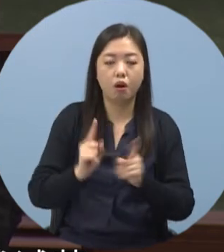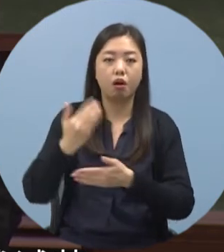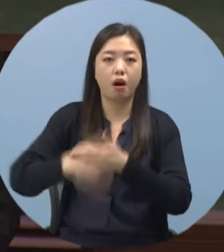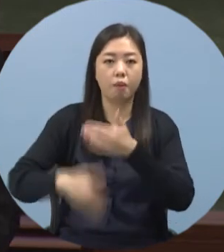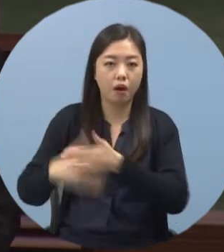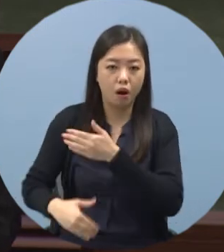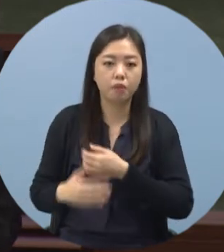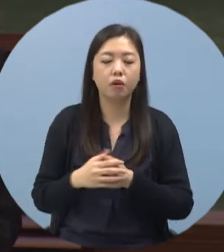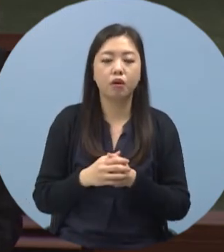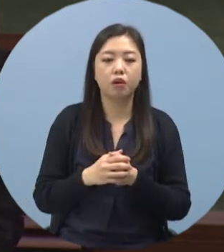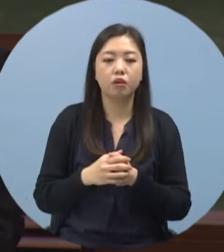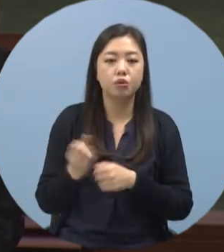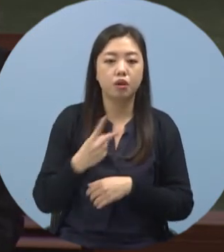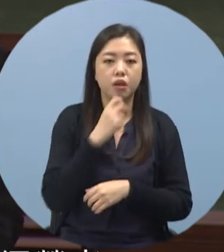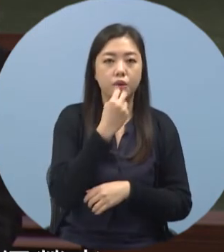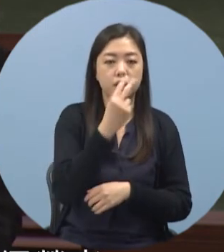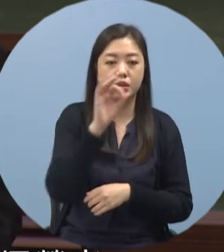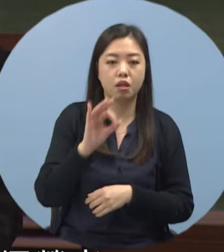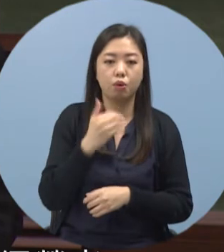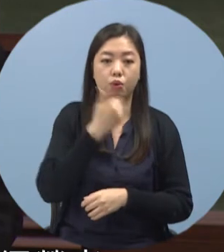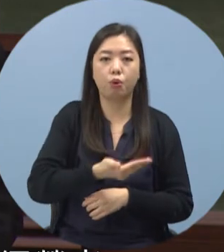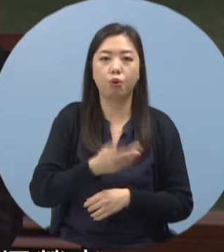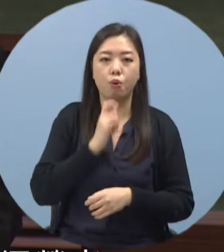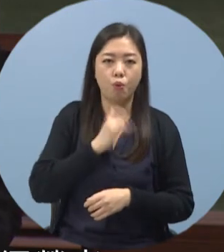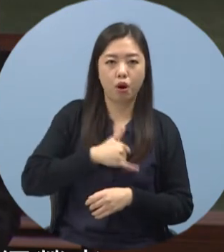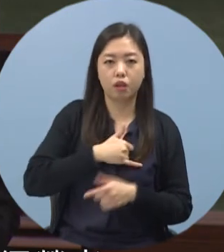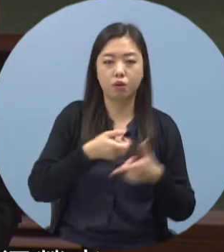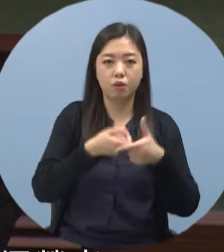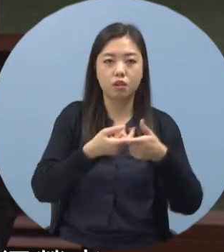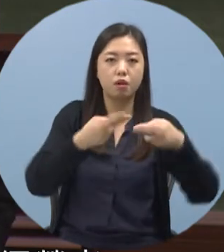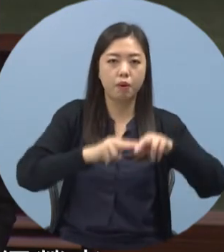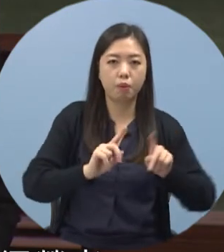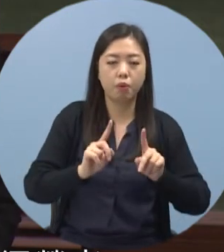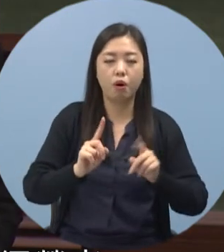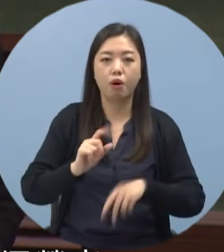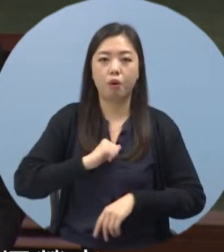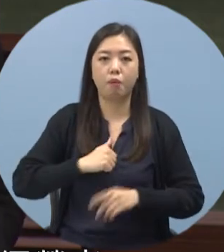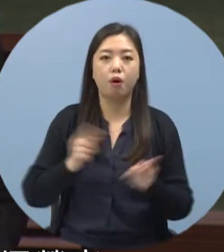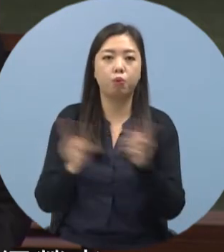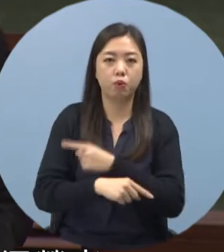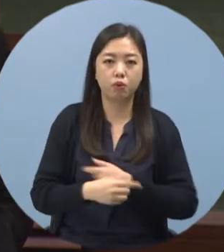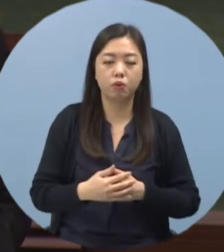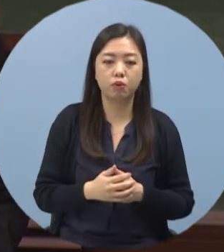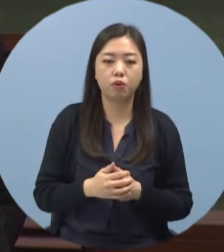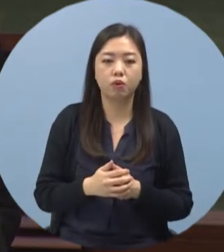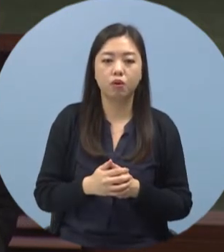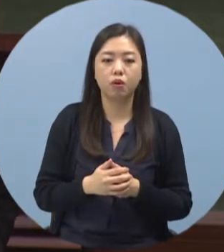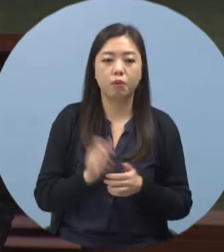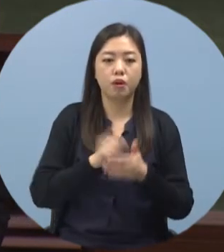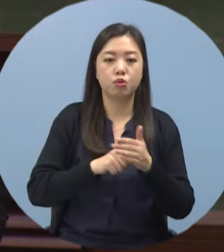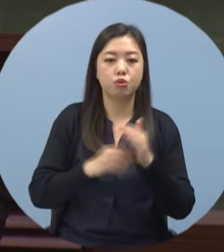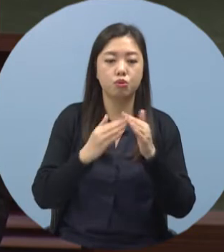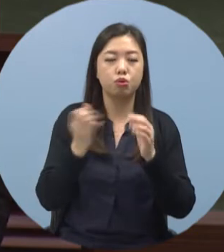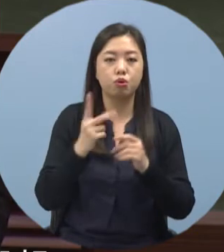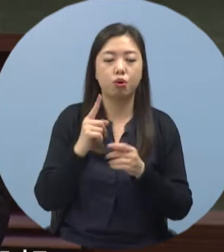薪。另外亦有2%舉報是關於疑似公司倒閉或者轉換經營者。秘書處和計